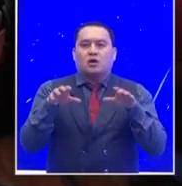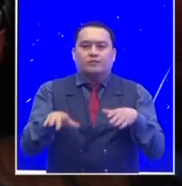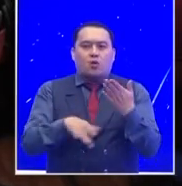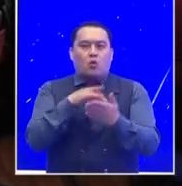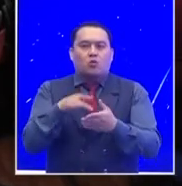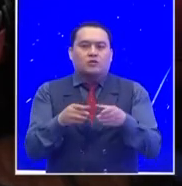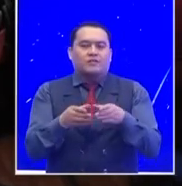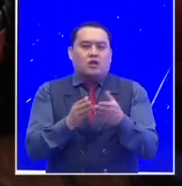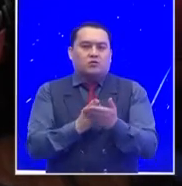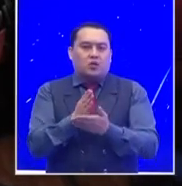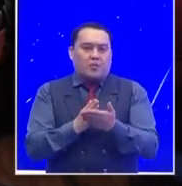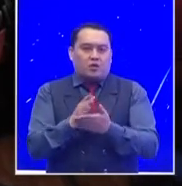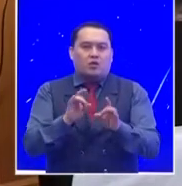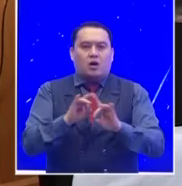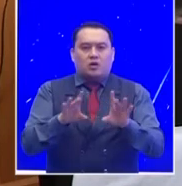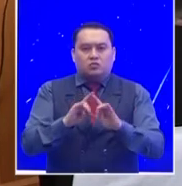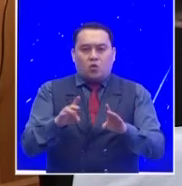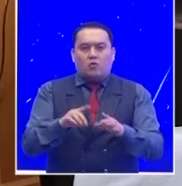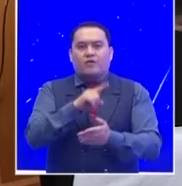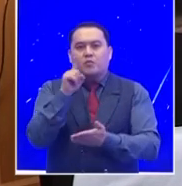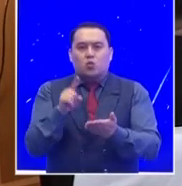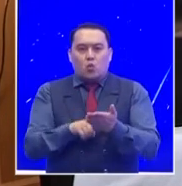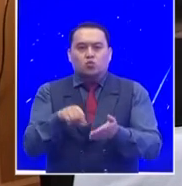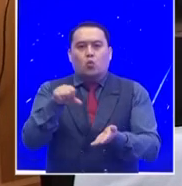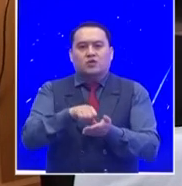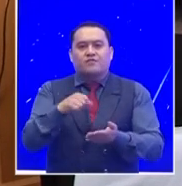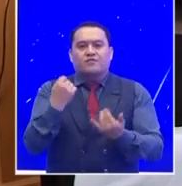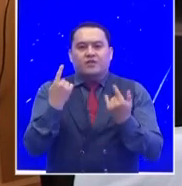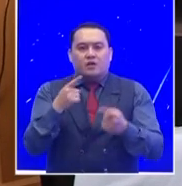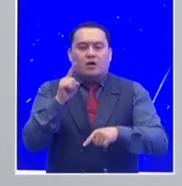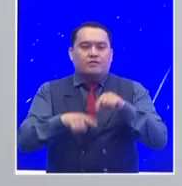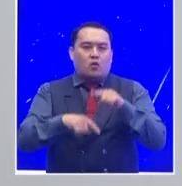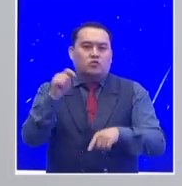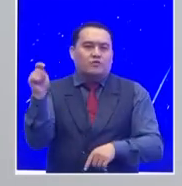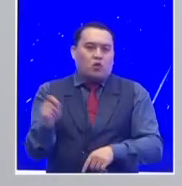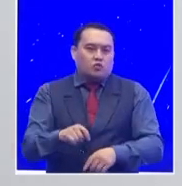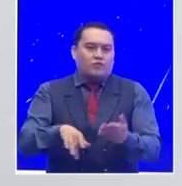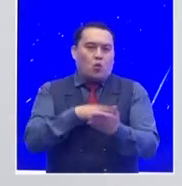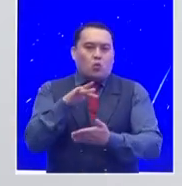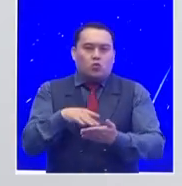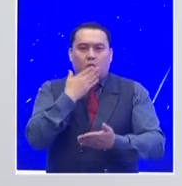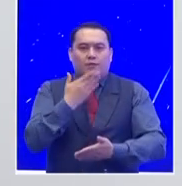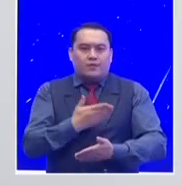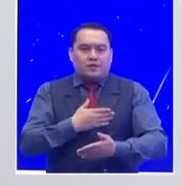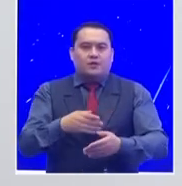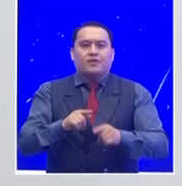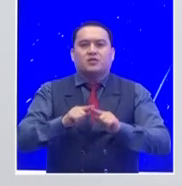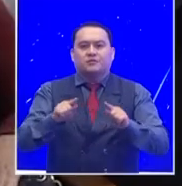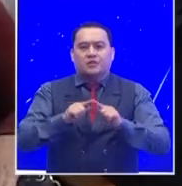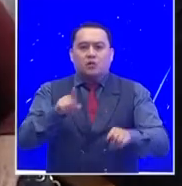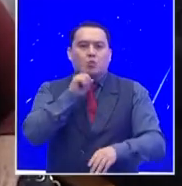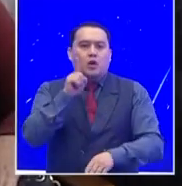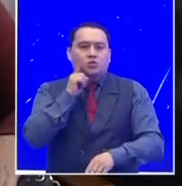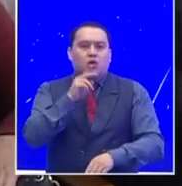совета ветеранов Акшабай Керимбеков затронул вопросы участия ветеранских организаций города в патриотическом и нравственном